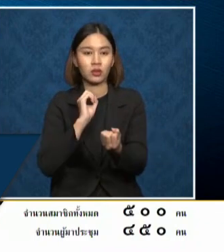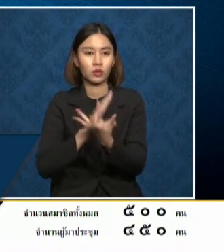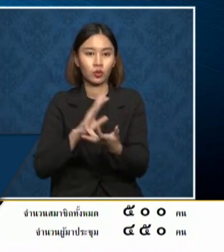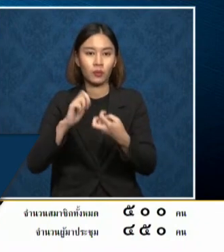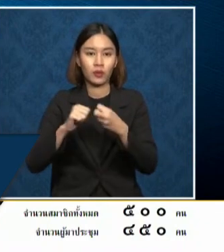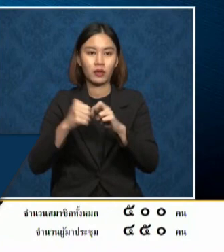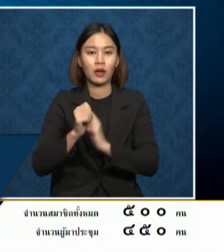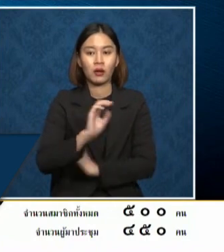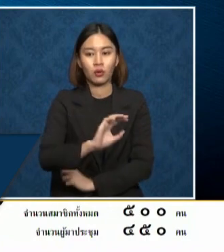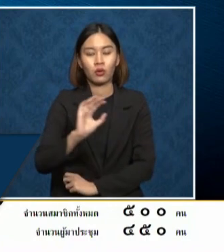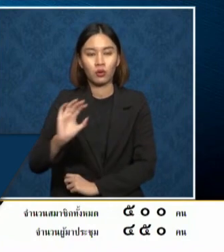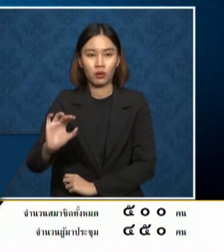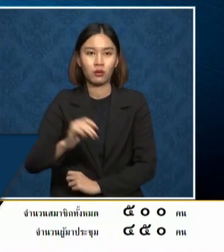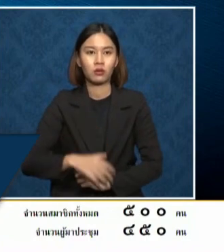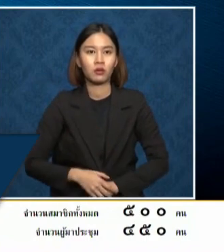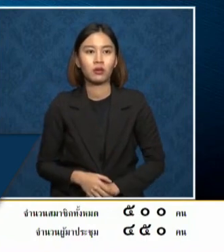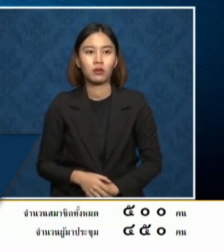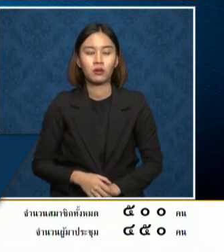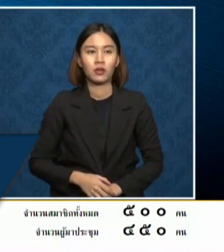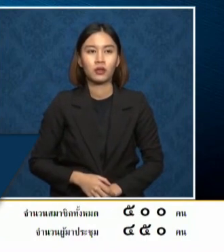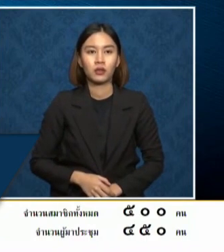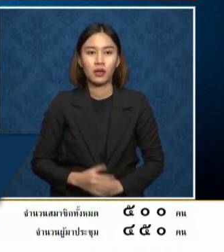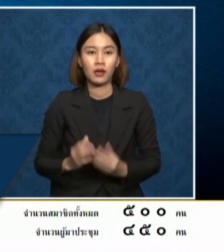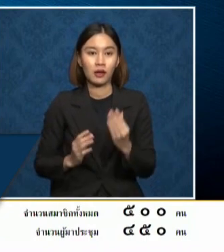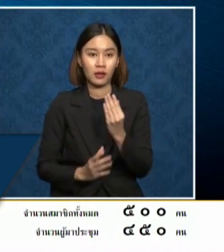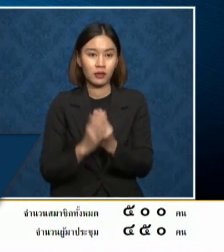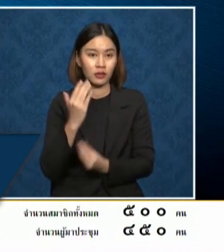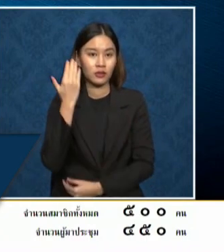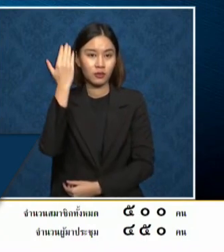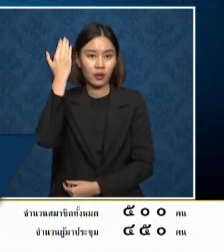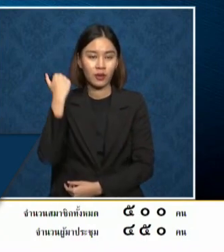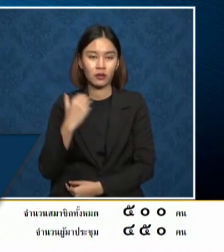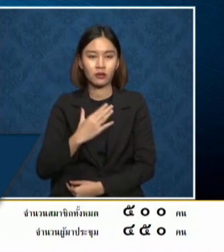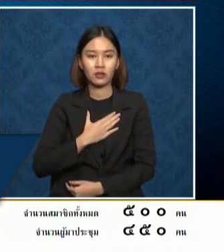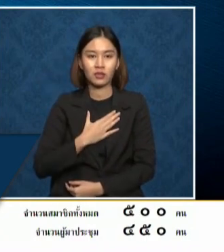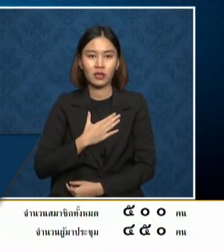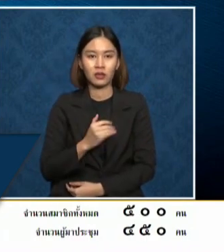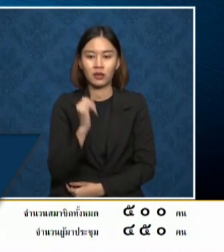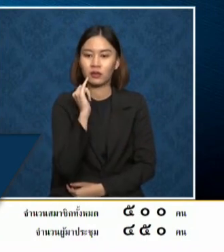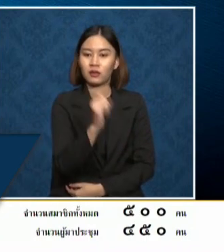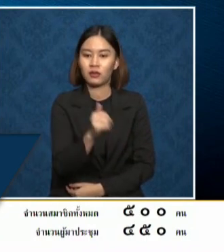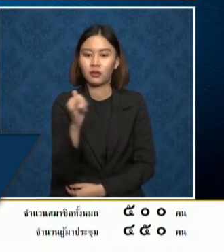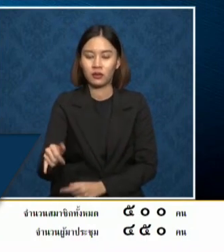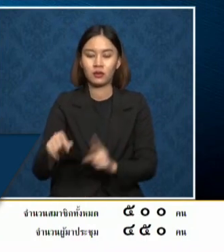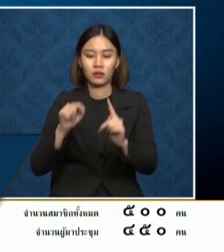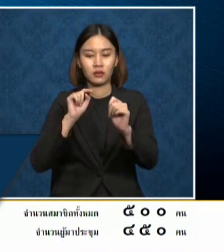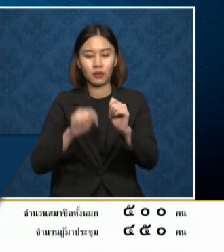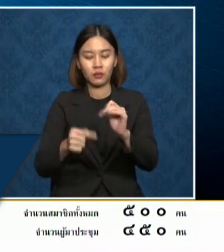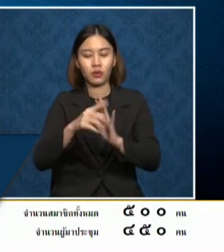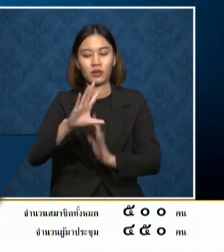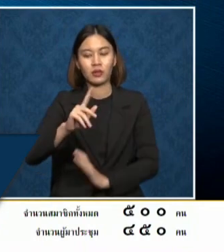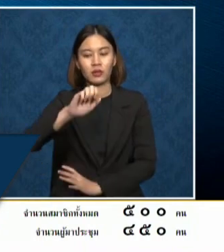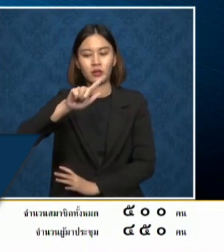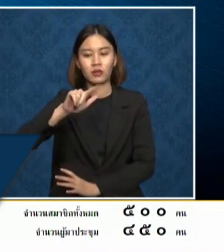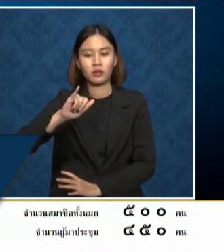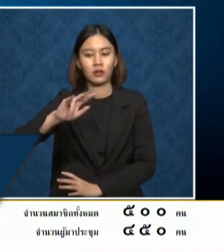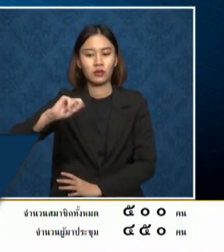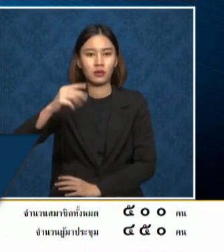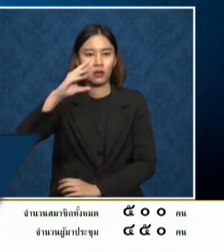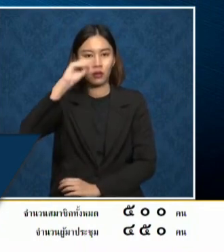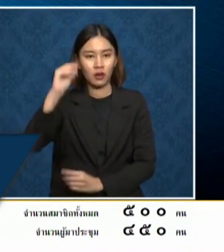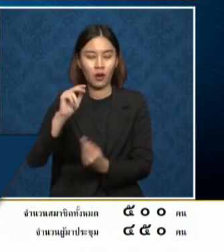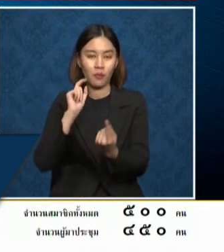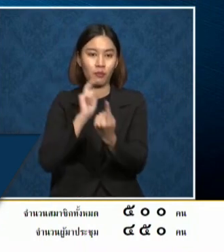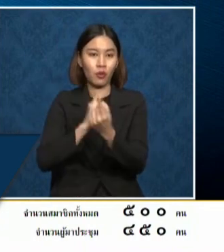ของประชาชนนะคะเมื่ออาทิตย์ที่ผ่านมาค่ะดิฉันได้ไปลงพื้นที่ตำบลเมืองคลองอำเภอเชียงดาวค่ะไปพบนายก